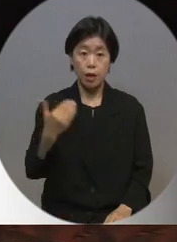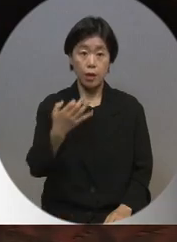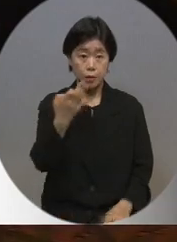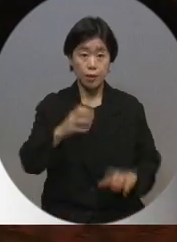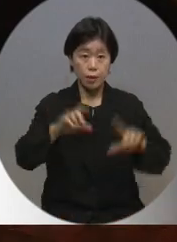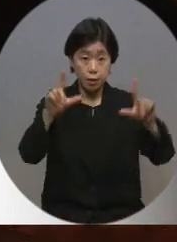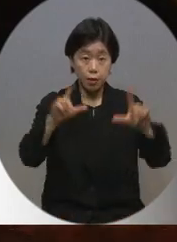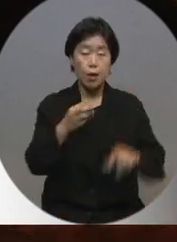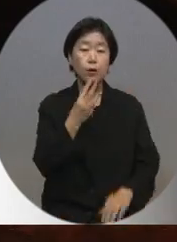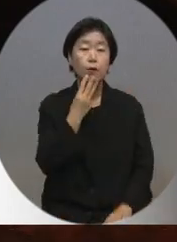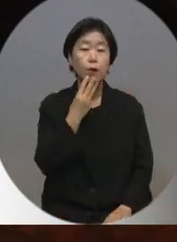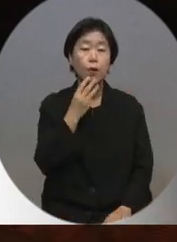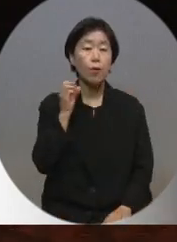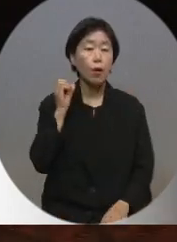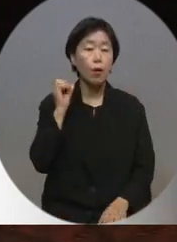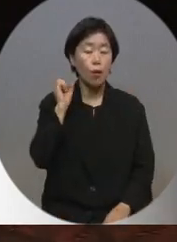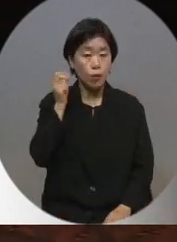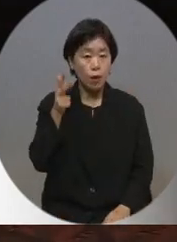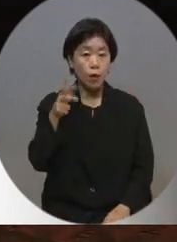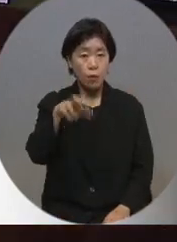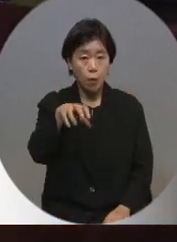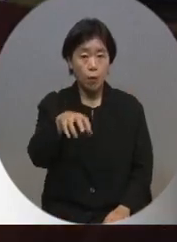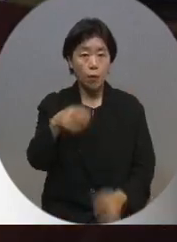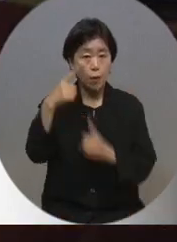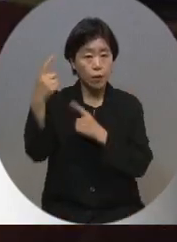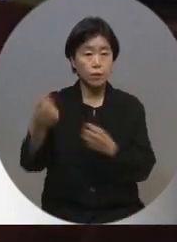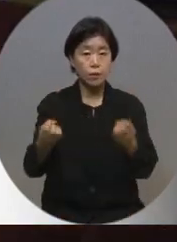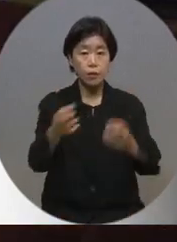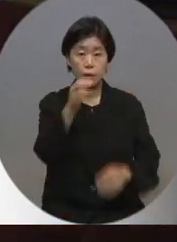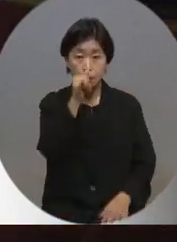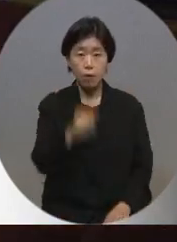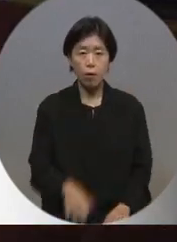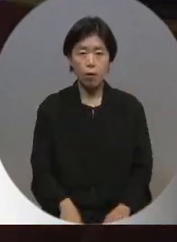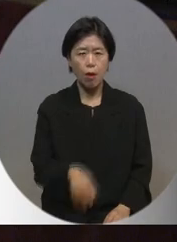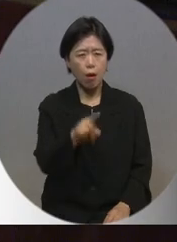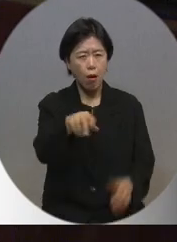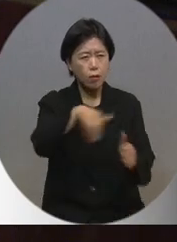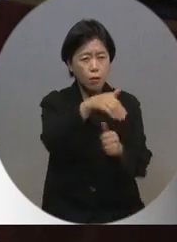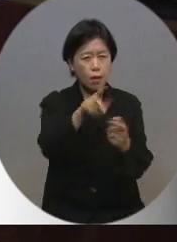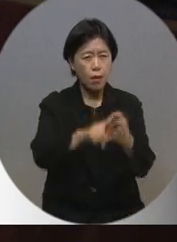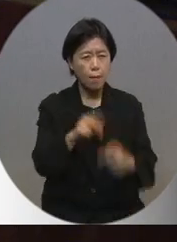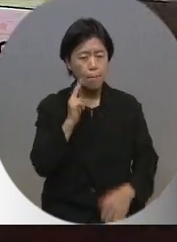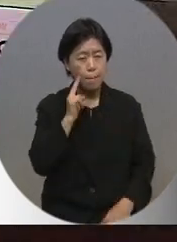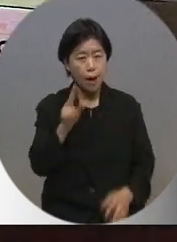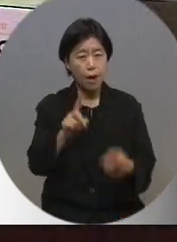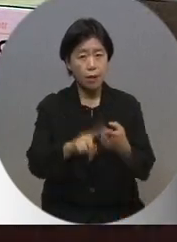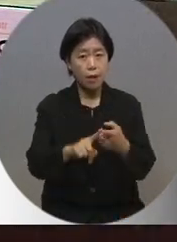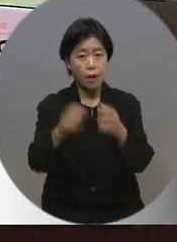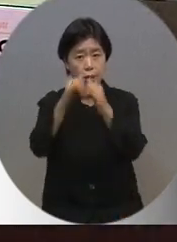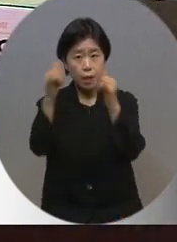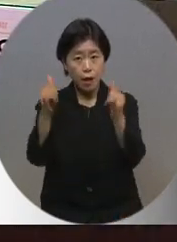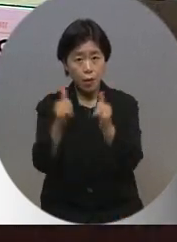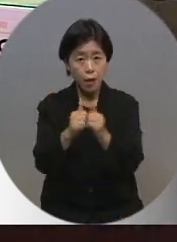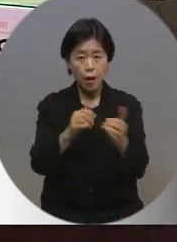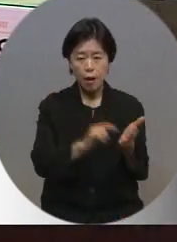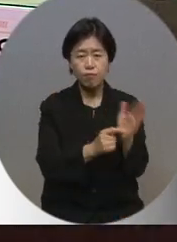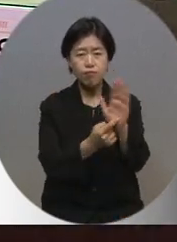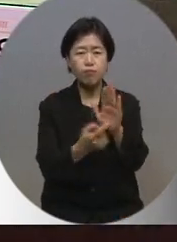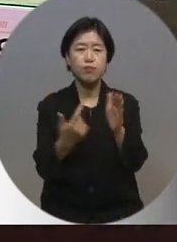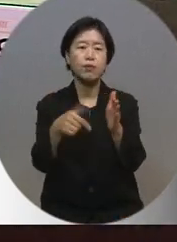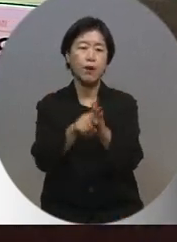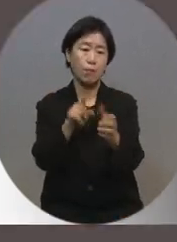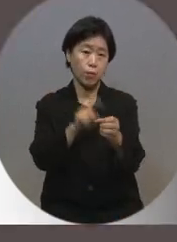서울 가든호텔에서 진행된 기념식은 노인학대의 심각성을 알리고 사회적 관심을 모으기 위한 자리로